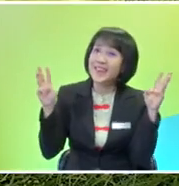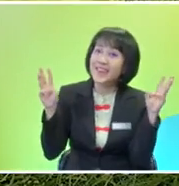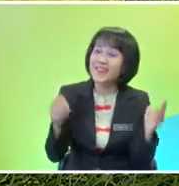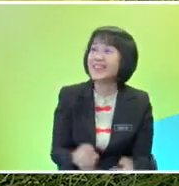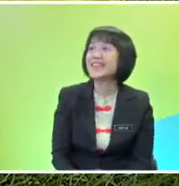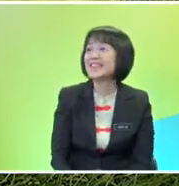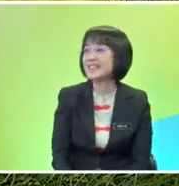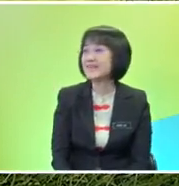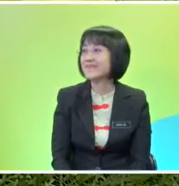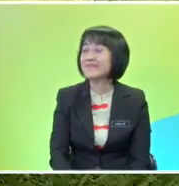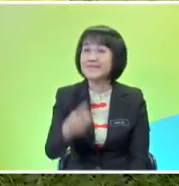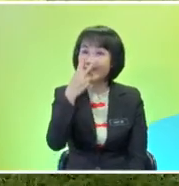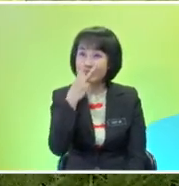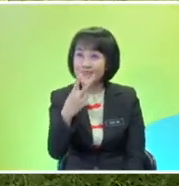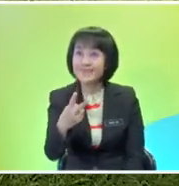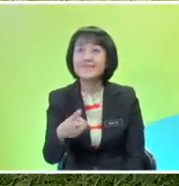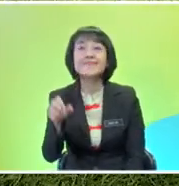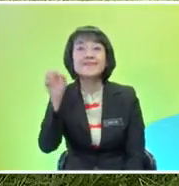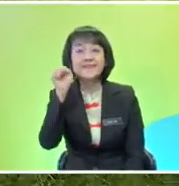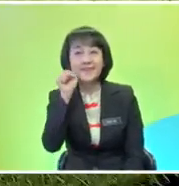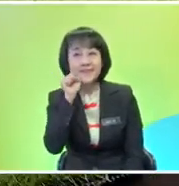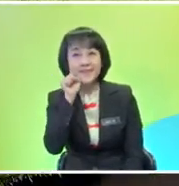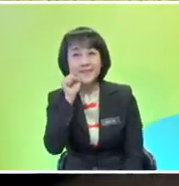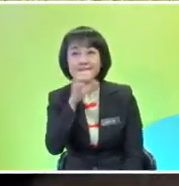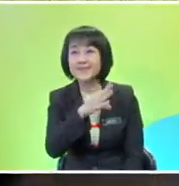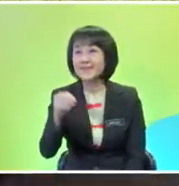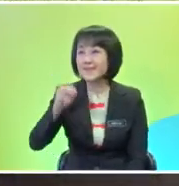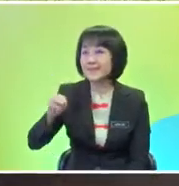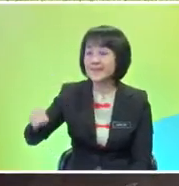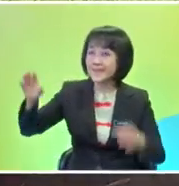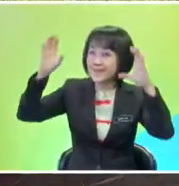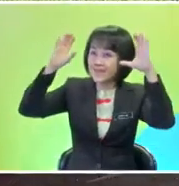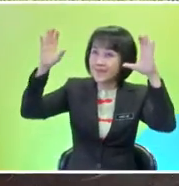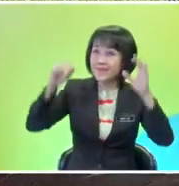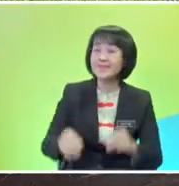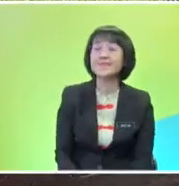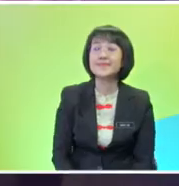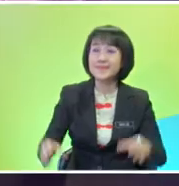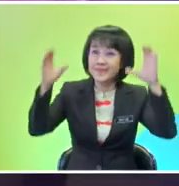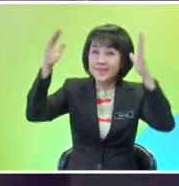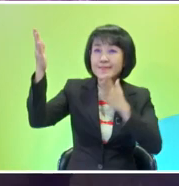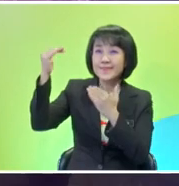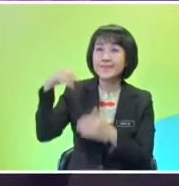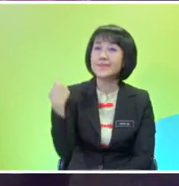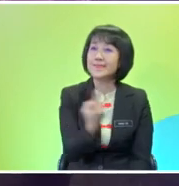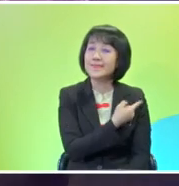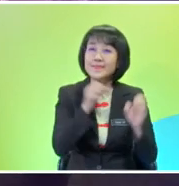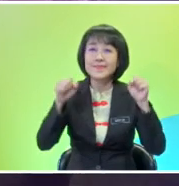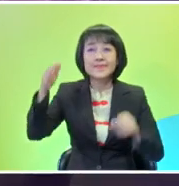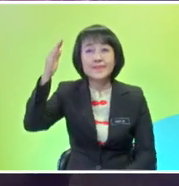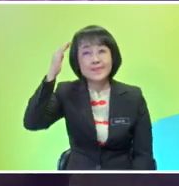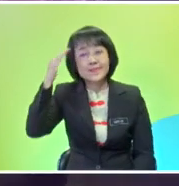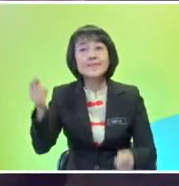Cikgu nampaknya Kakak Mira dan muriid-murid Cikgu Cikgu harap kita dah boleh tahu kedudukan